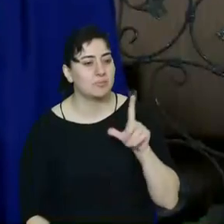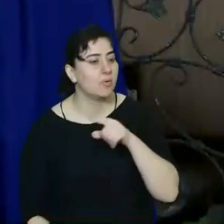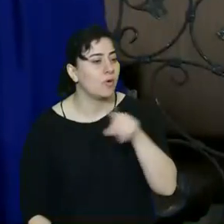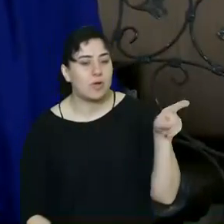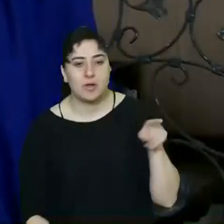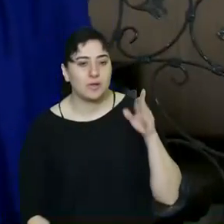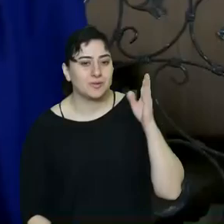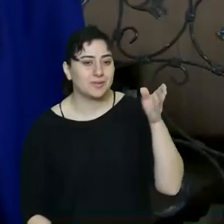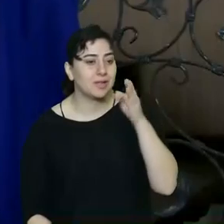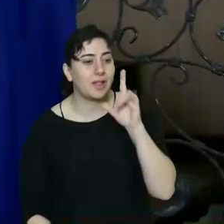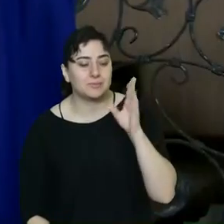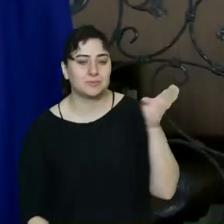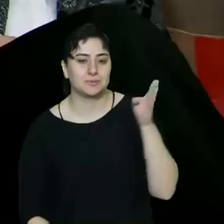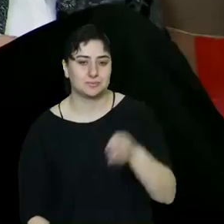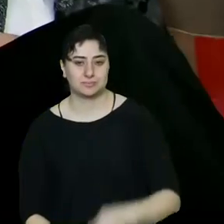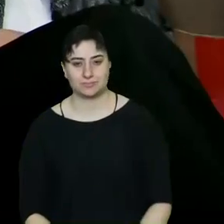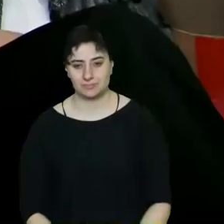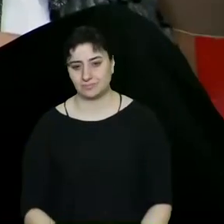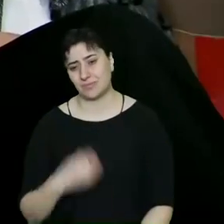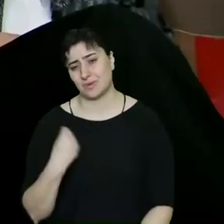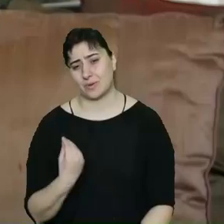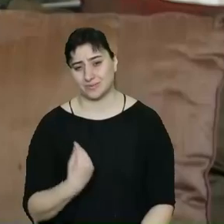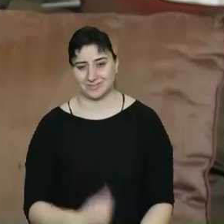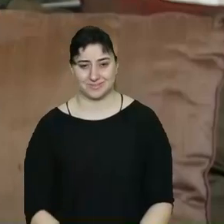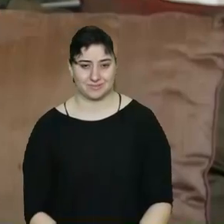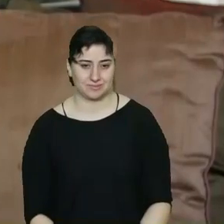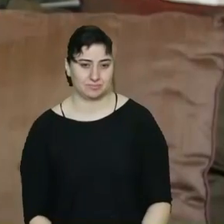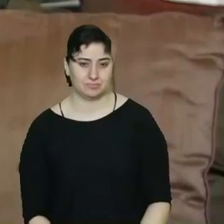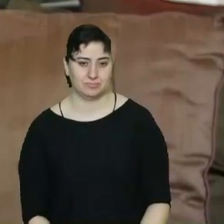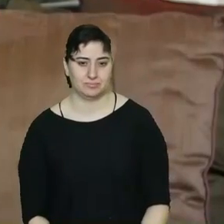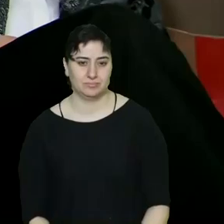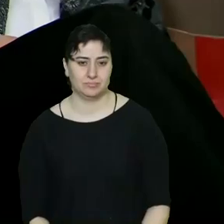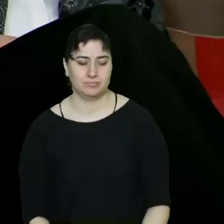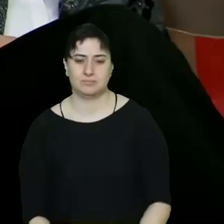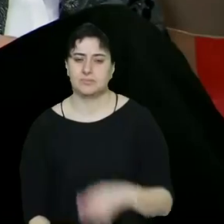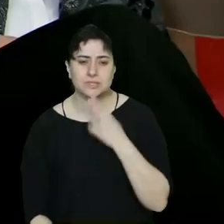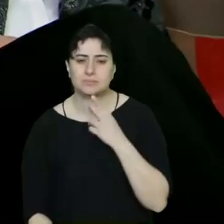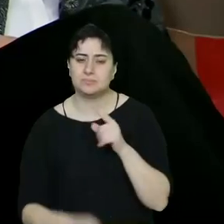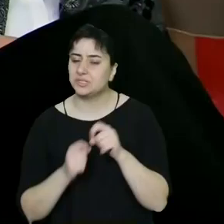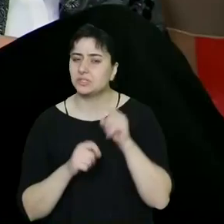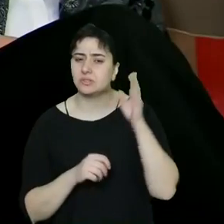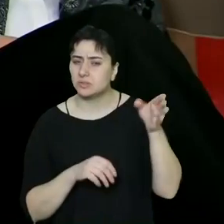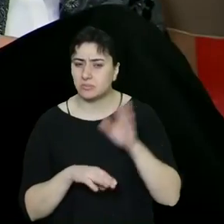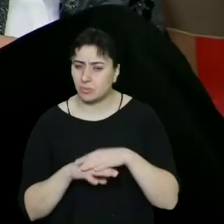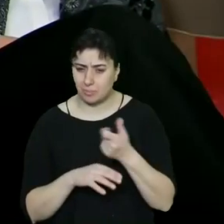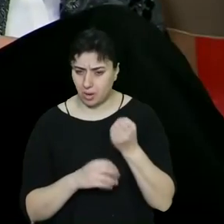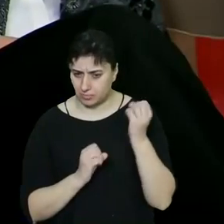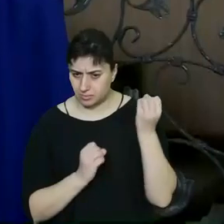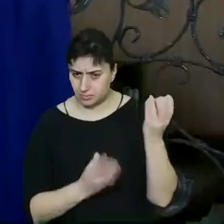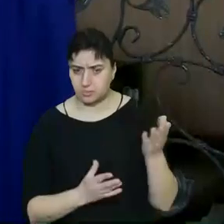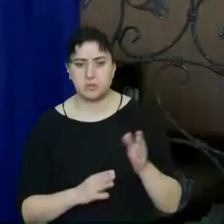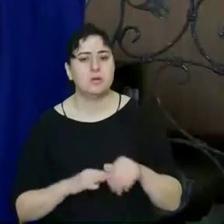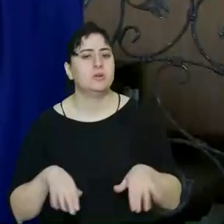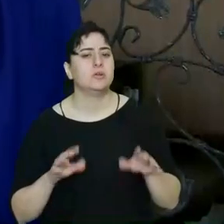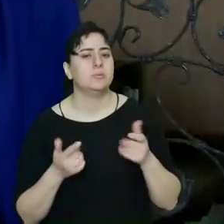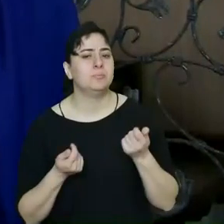ihtiyacı olan barınaklara götürüyorum Biricik'i. Ay çok güzel bir şey. Kızım, Biricik ne yaparsınız? Para mı bağışlarsınız? Ha